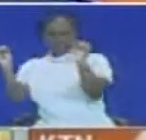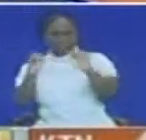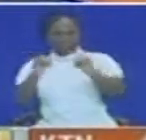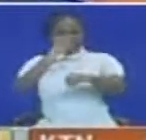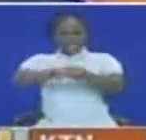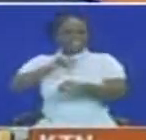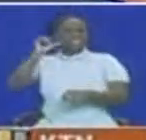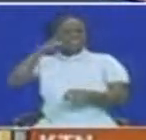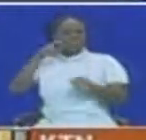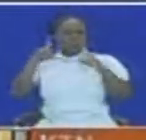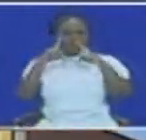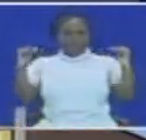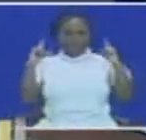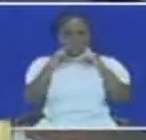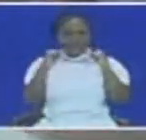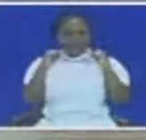kamusi.